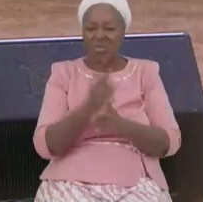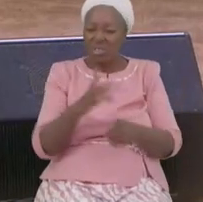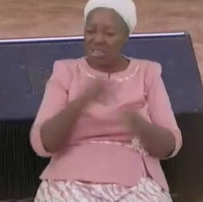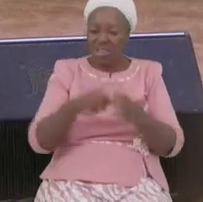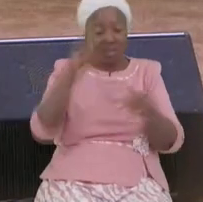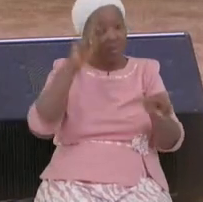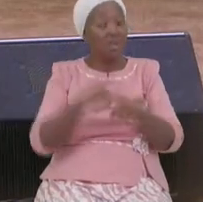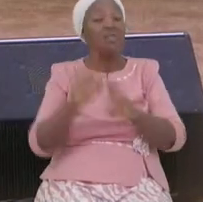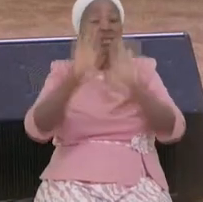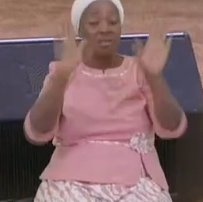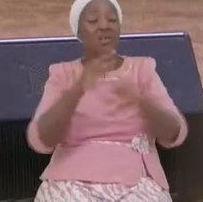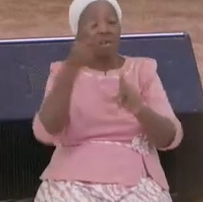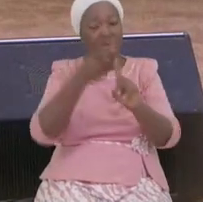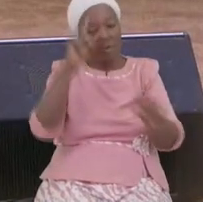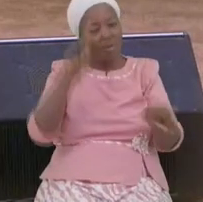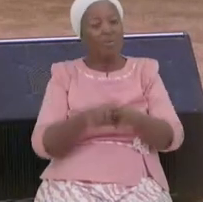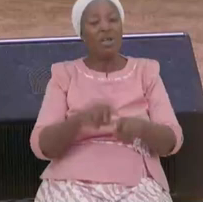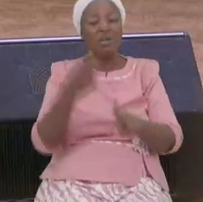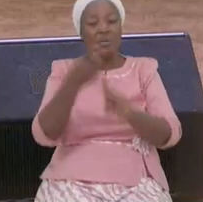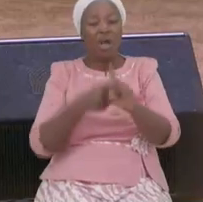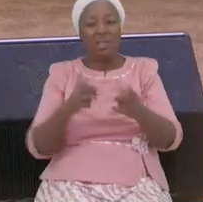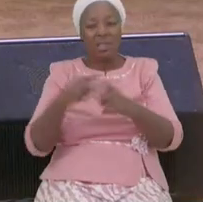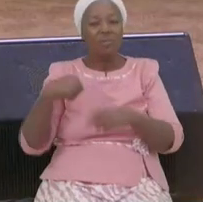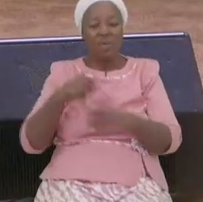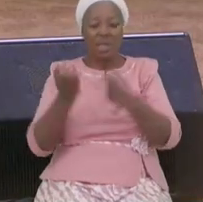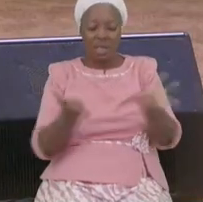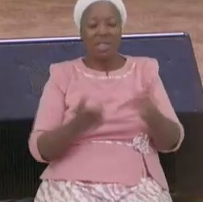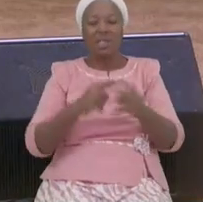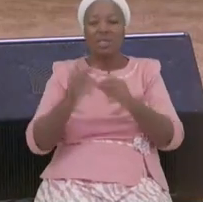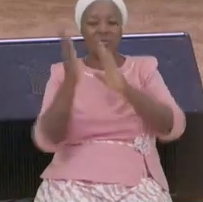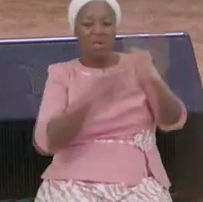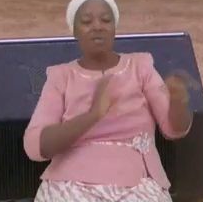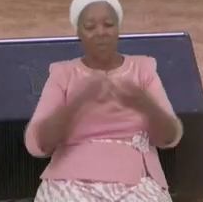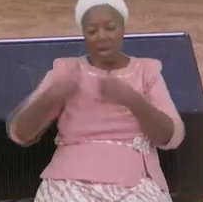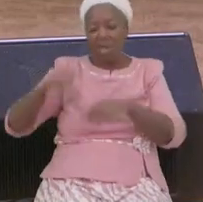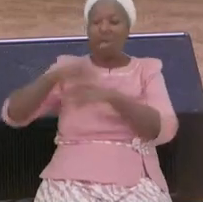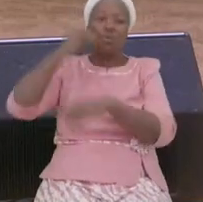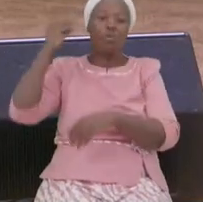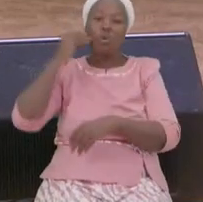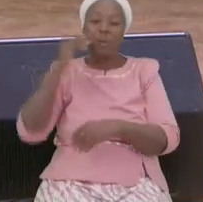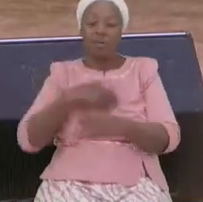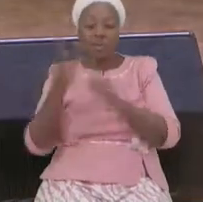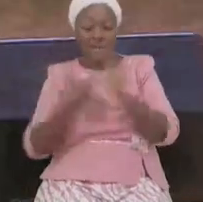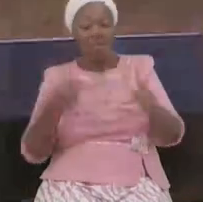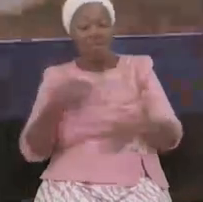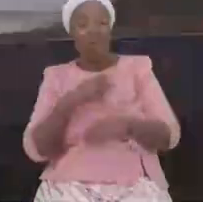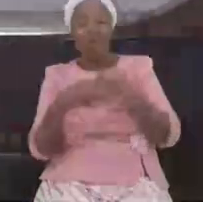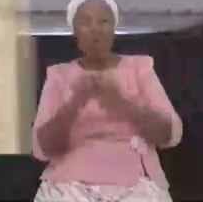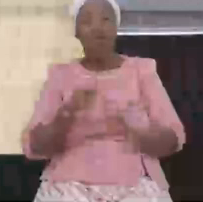Moi d'alliance, et nous sommes là, et nous laissons le cœur à la maison, et nous laissons notre